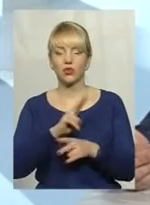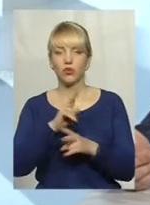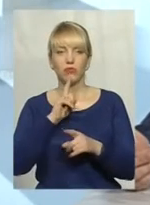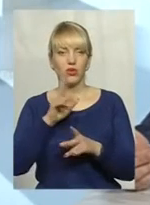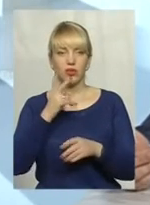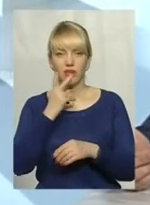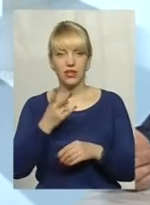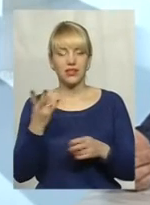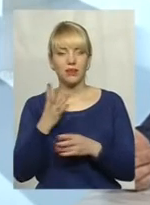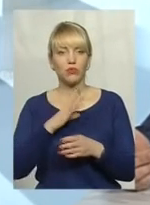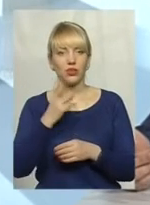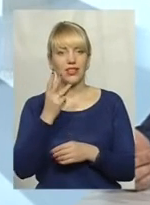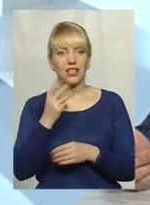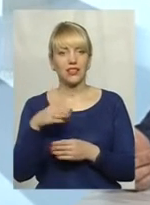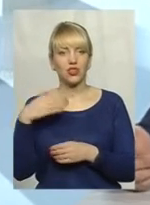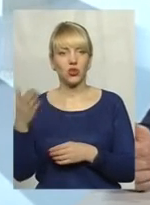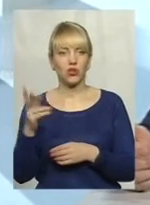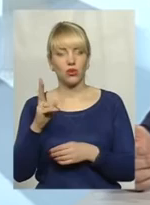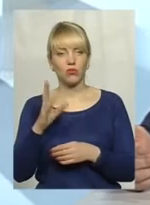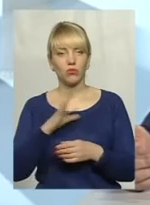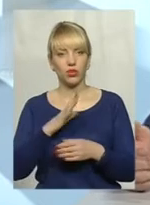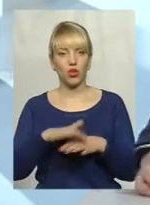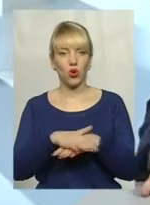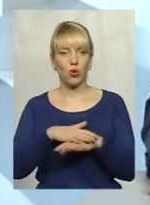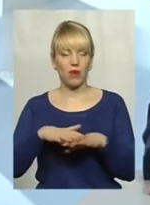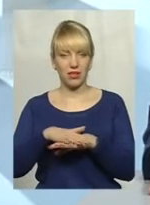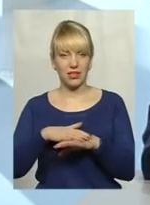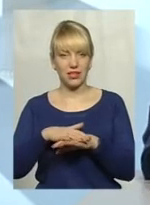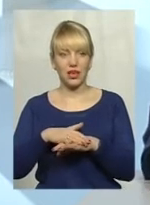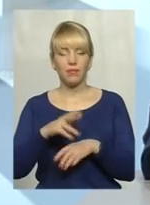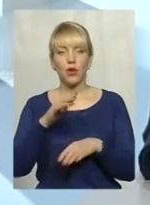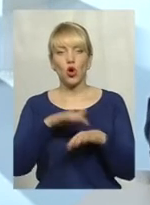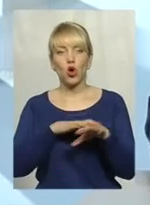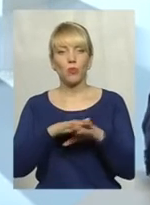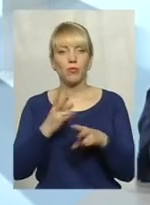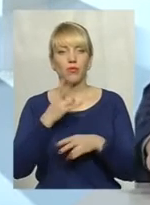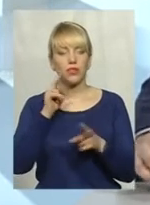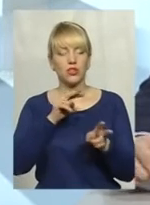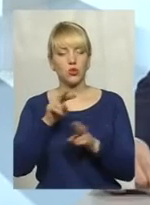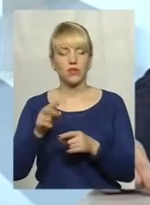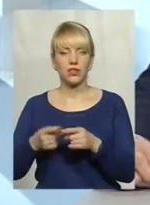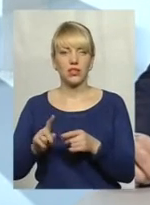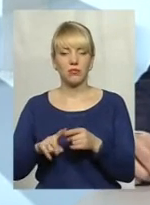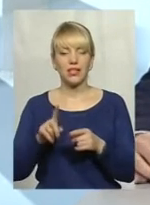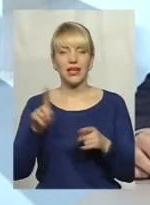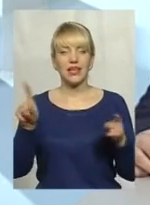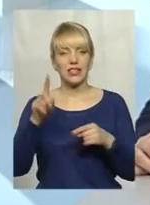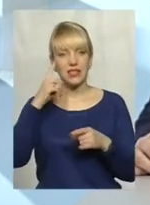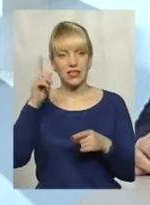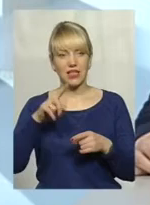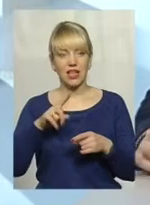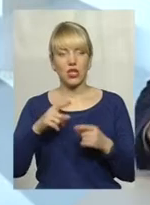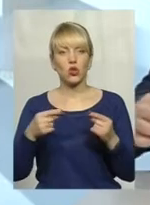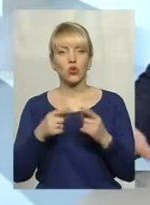Має бути третя сторона, якою, ну, насправді, має бути громадськість, яка має слідкувати за тим, і вона знає тоді чіткий алгоритм